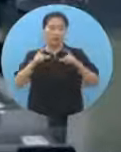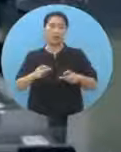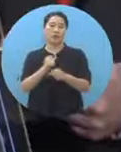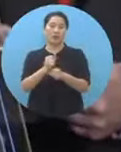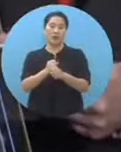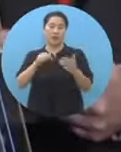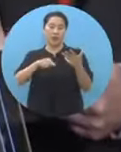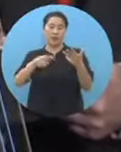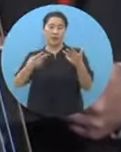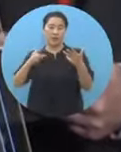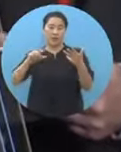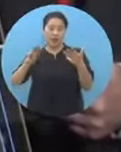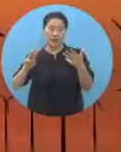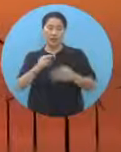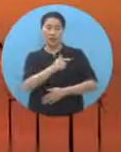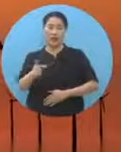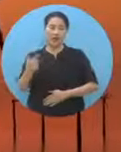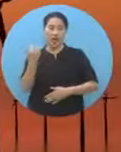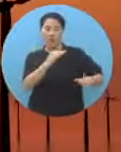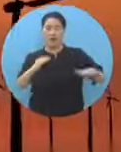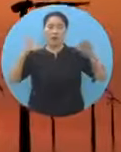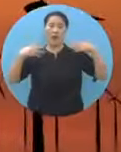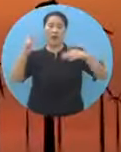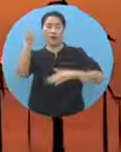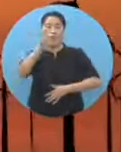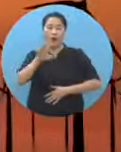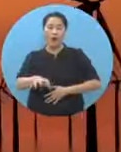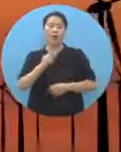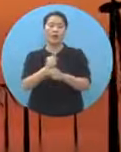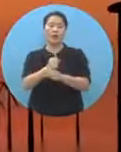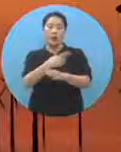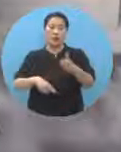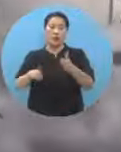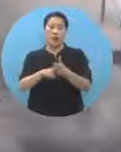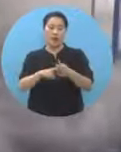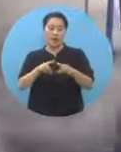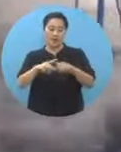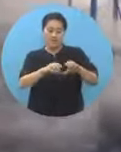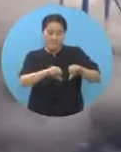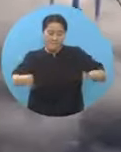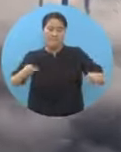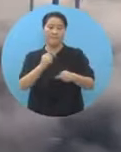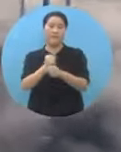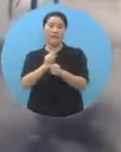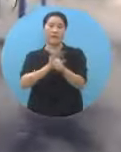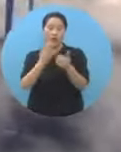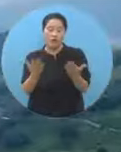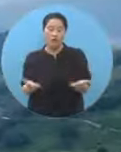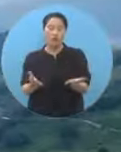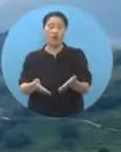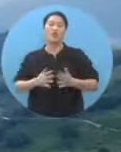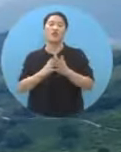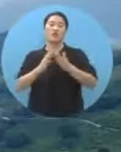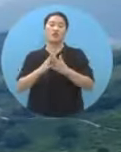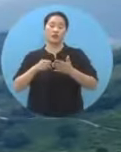강소연구개발특구 지정, 8.2기가와트 규모의 대규모 해상풍력발전단지 조성을 위한 송전선로 구축 및